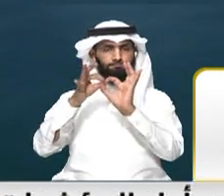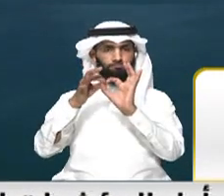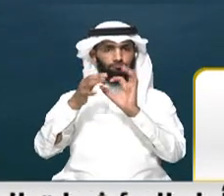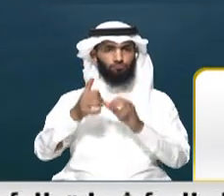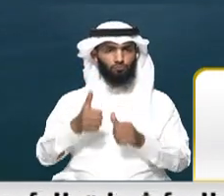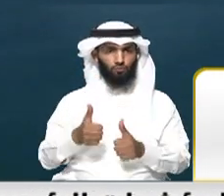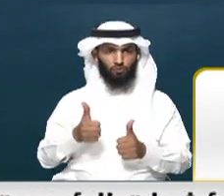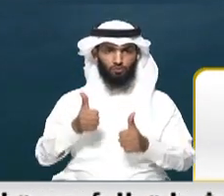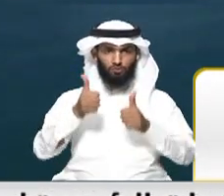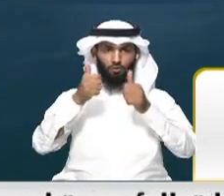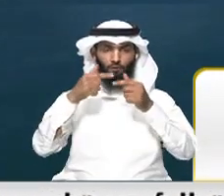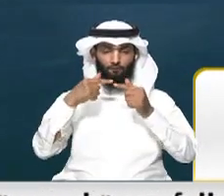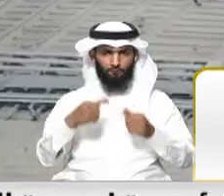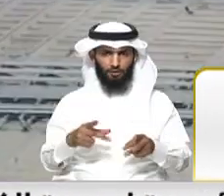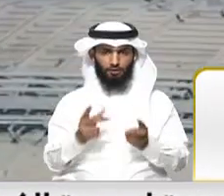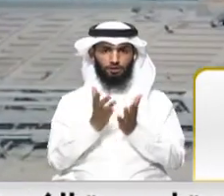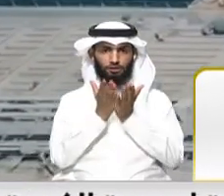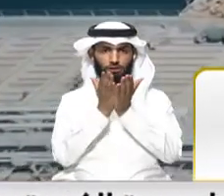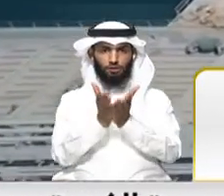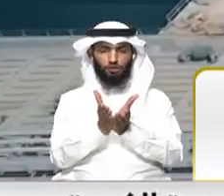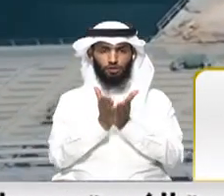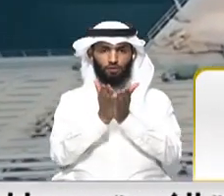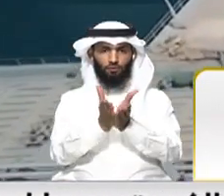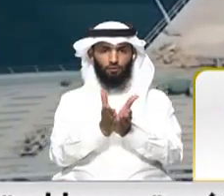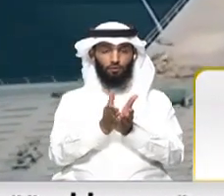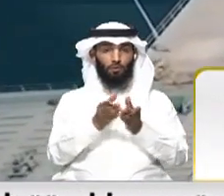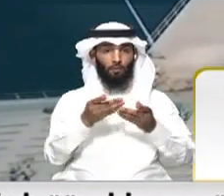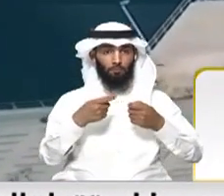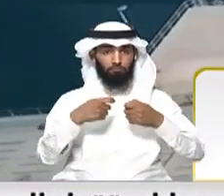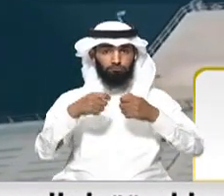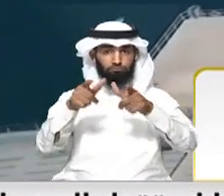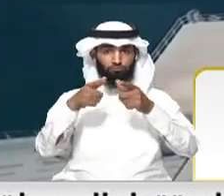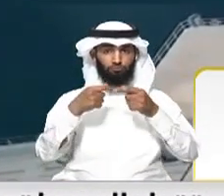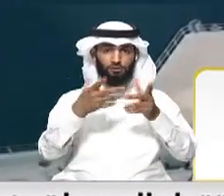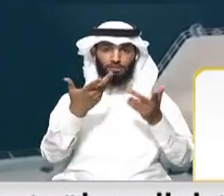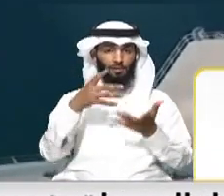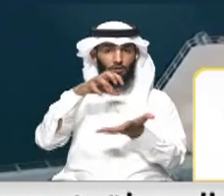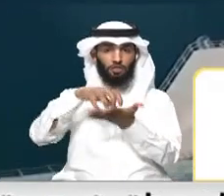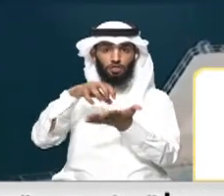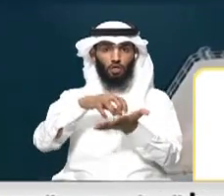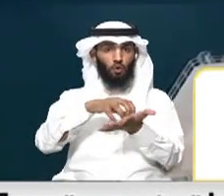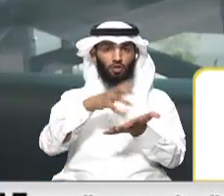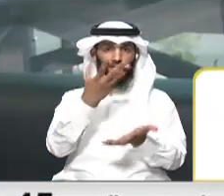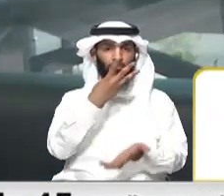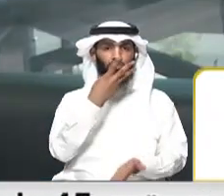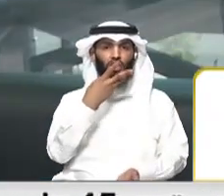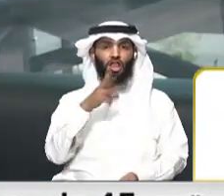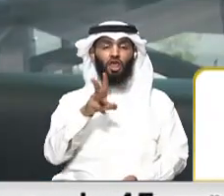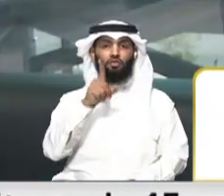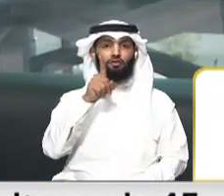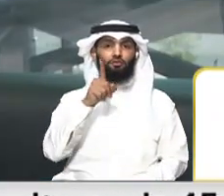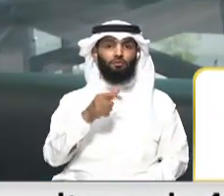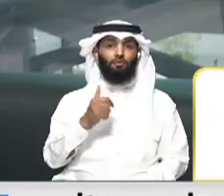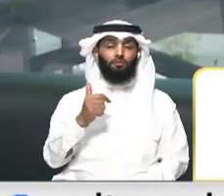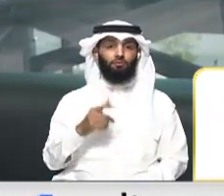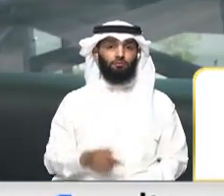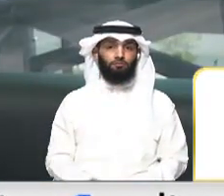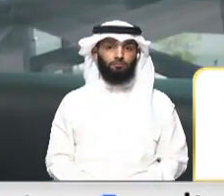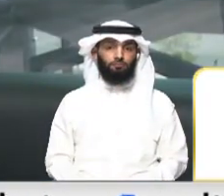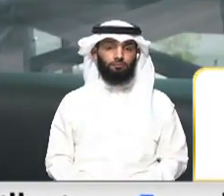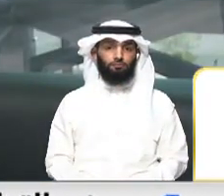تم تصدير منتجات مصفات الزور الى اكثر من 30 دوله حول العالم وتم